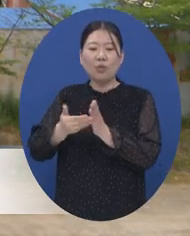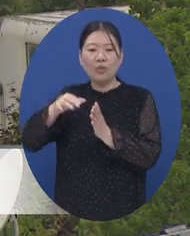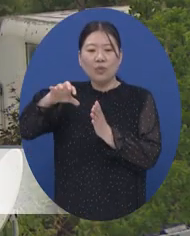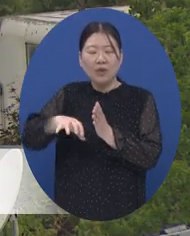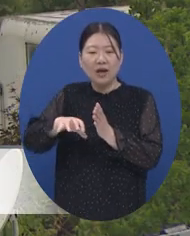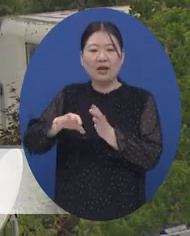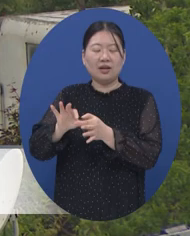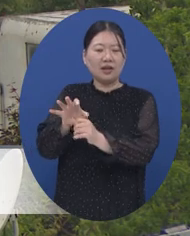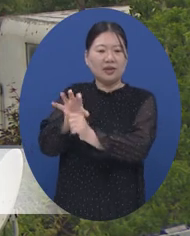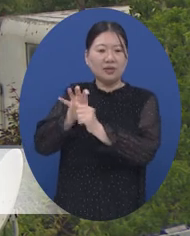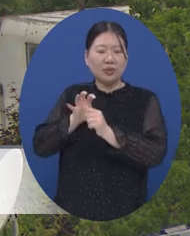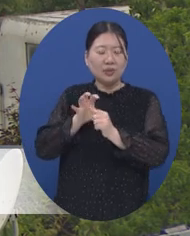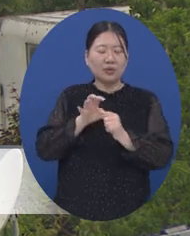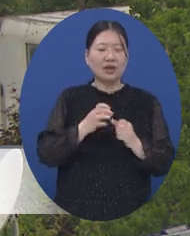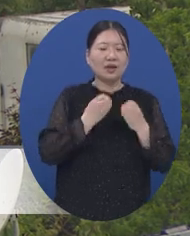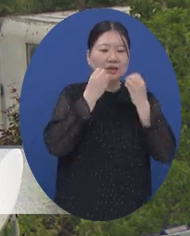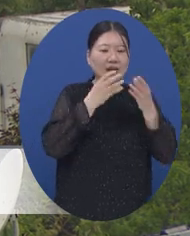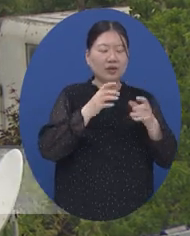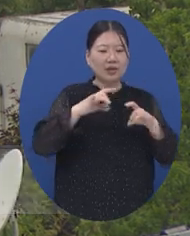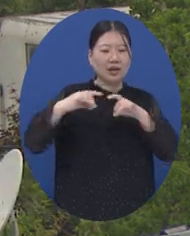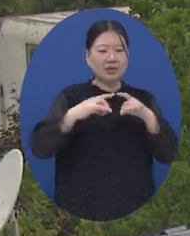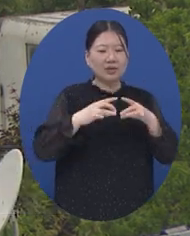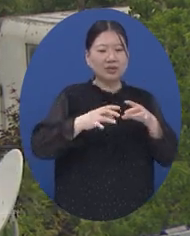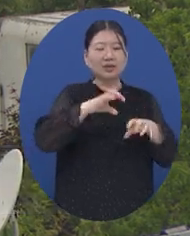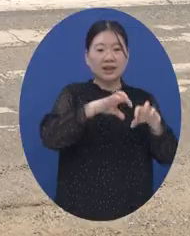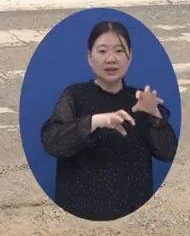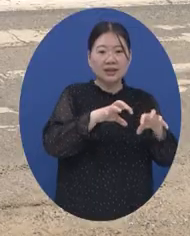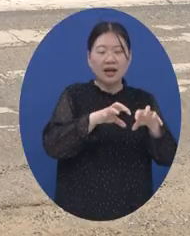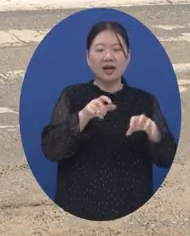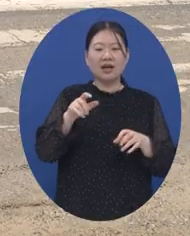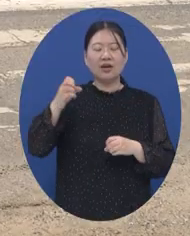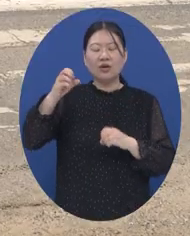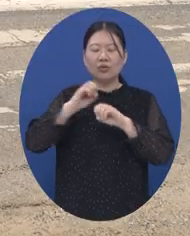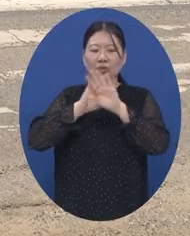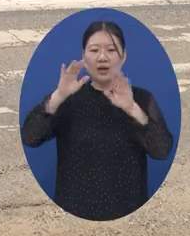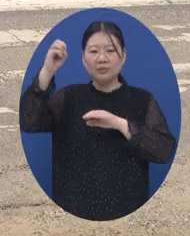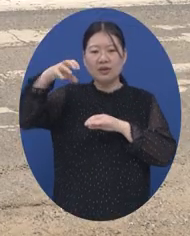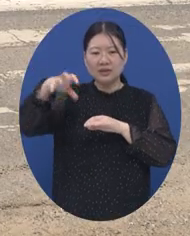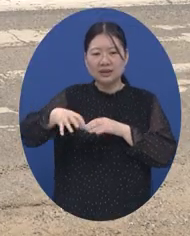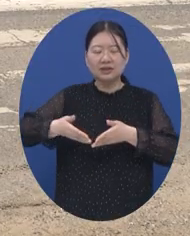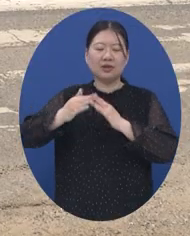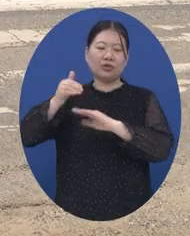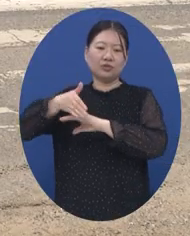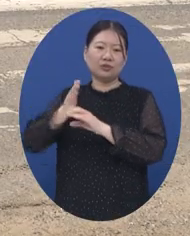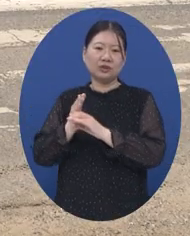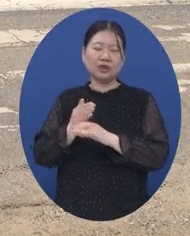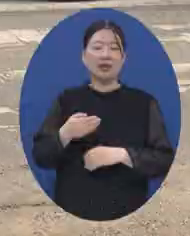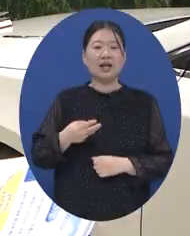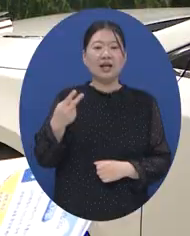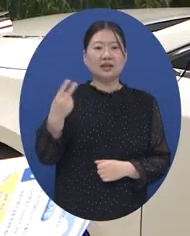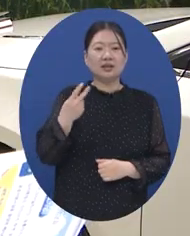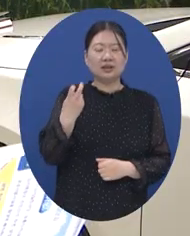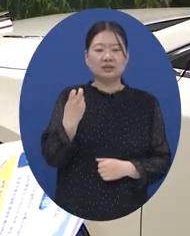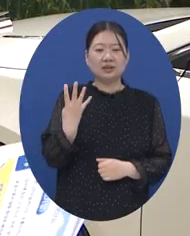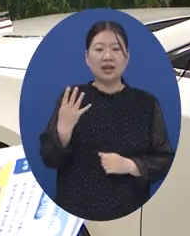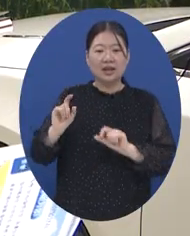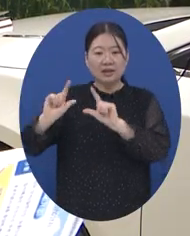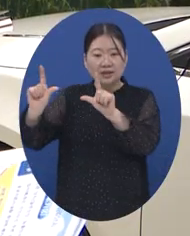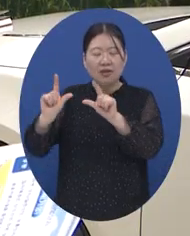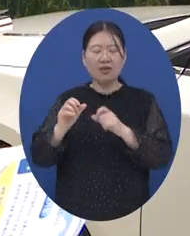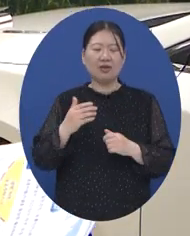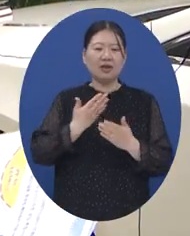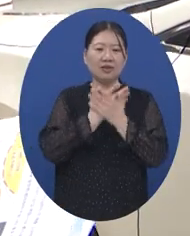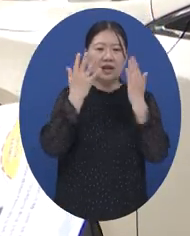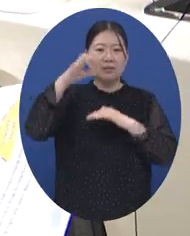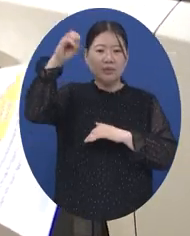친환경단지가 광명시흥 도시첨단 산업단지에 조성됩니다. 오는 2024년까지 광명시 가학동과 시흥시